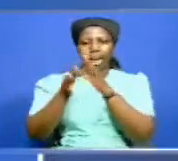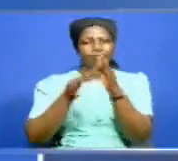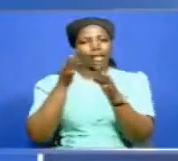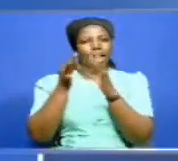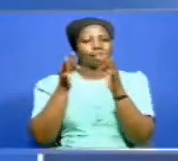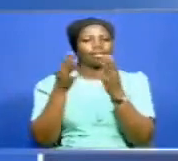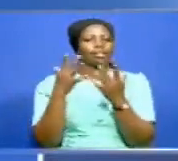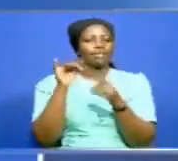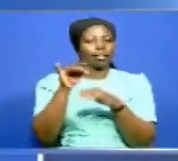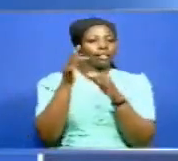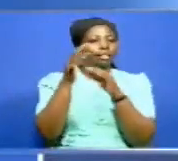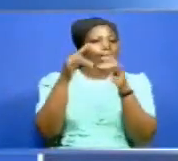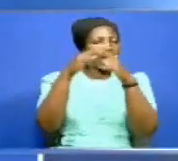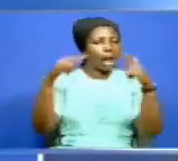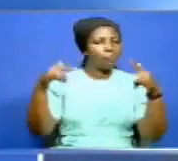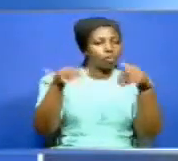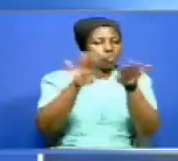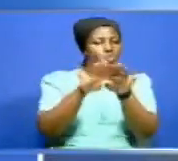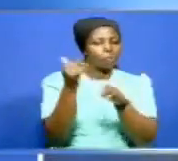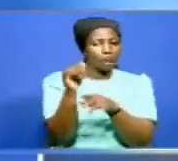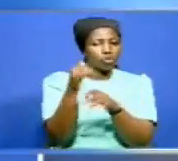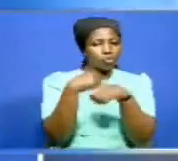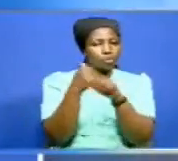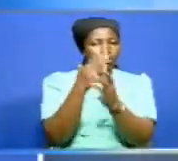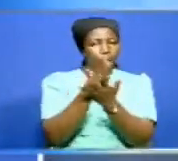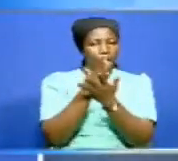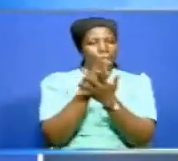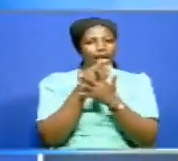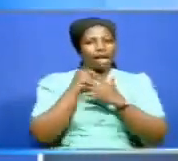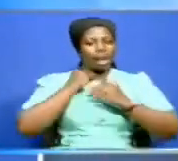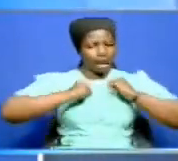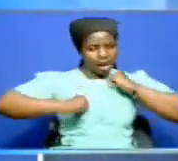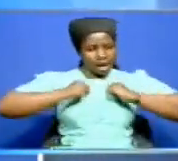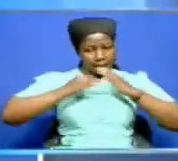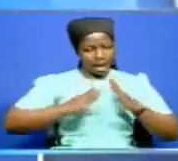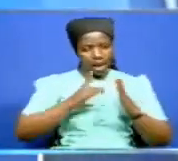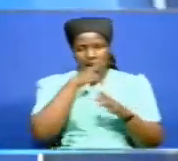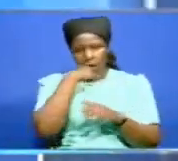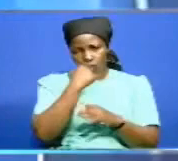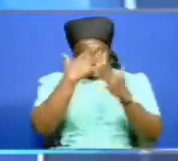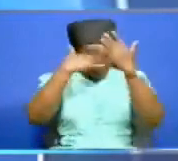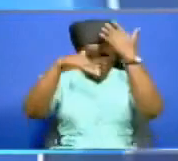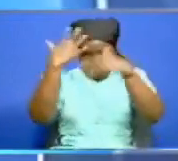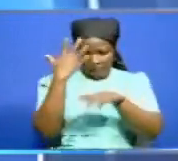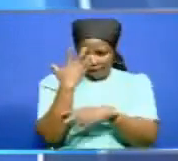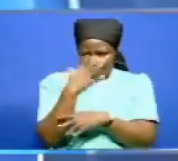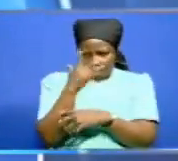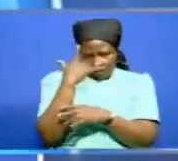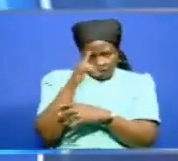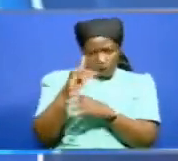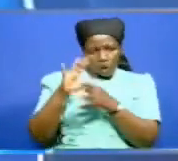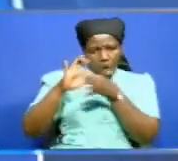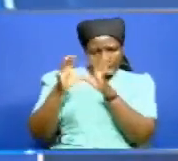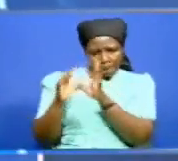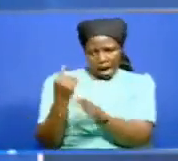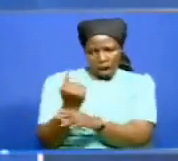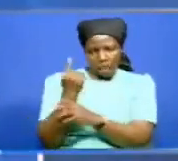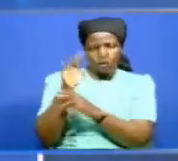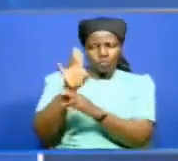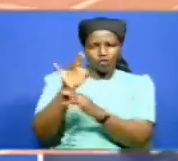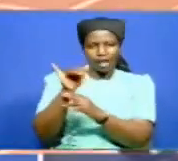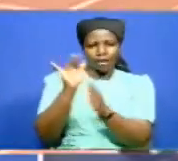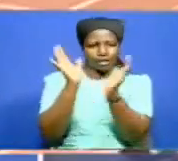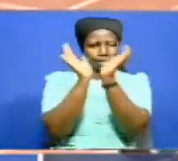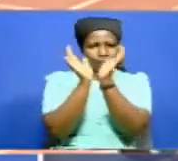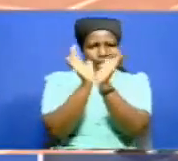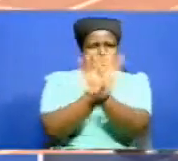hiyo haijafungwa kuhakikisha kuwa ni wanariadha waliofuzu wa michezo ya Olimpiki pekee ndio watakaotumia uwanja huo.